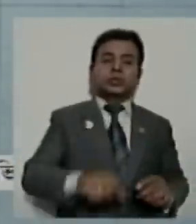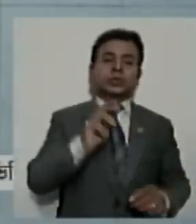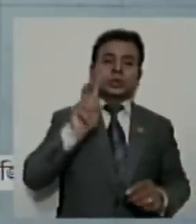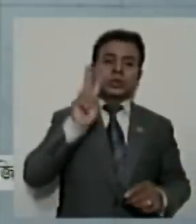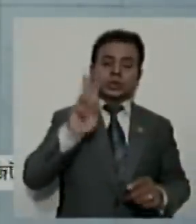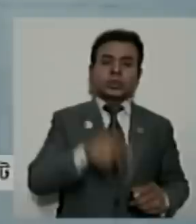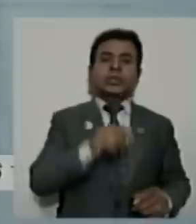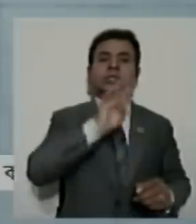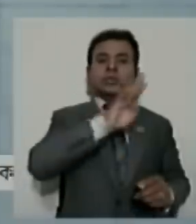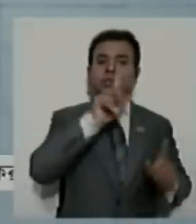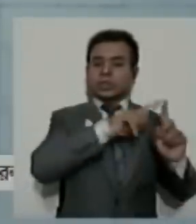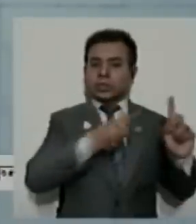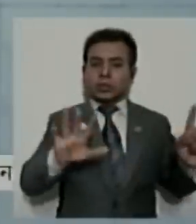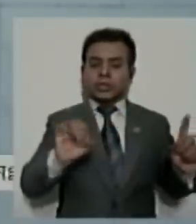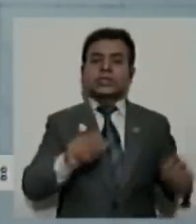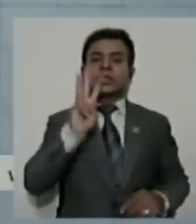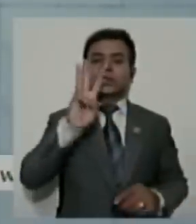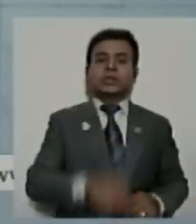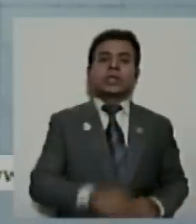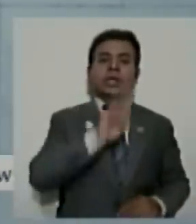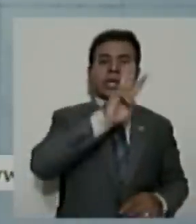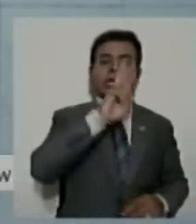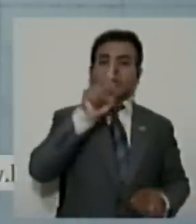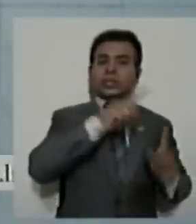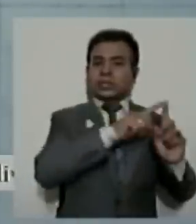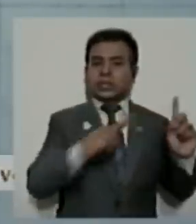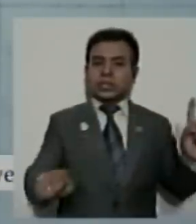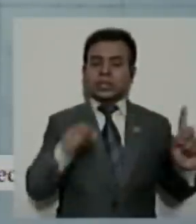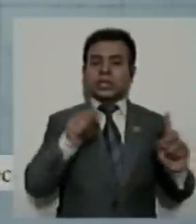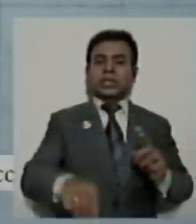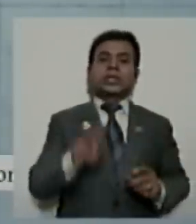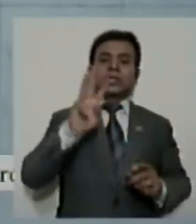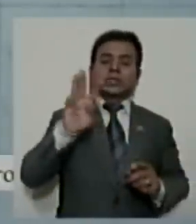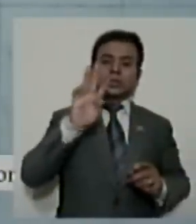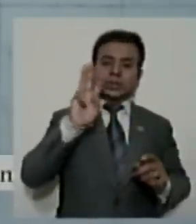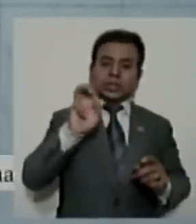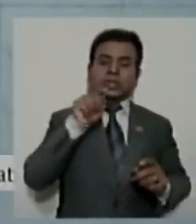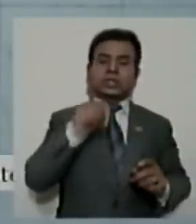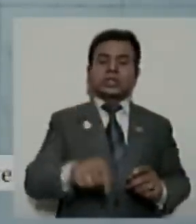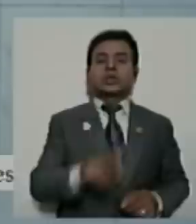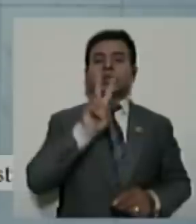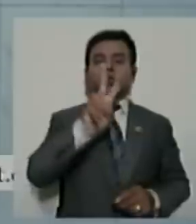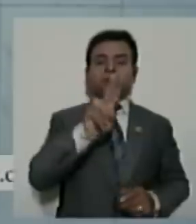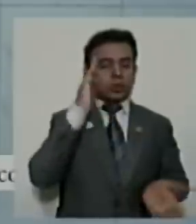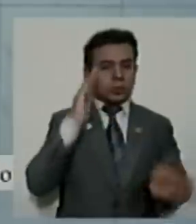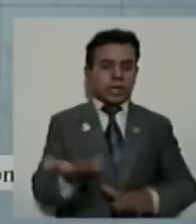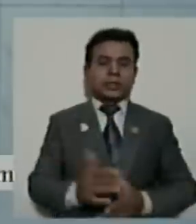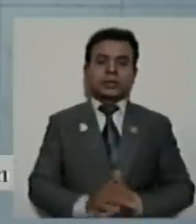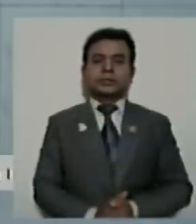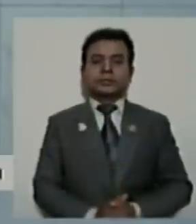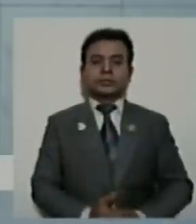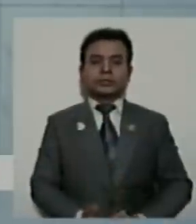গত 24 ঘন্টায় আমাদের নমুনা সংগৃহীত হয়েছিল 3052টি এবং পূর্বের কিছু নমুনা আমাদের